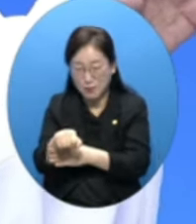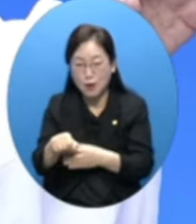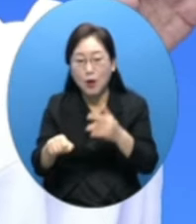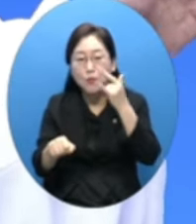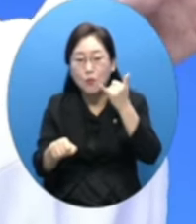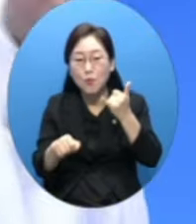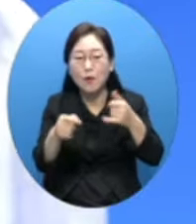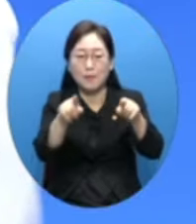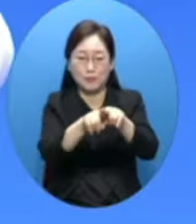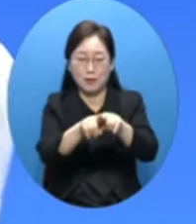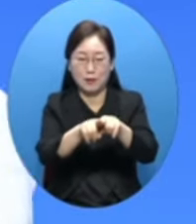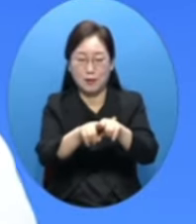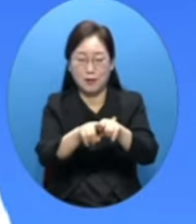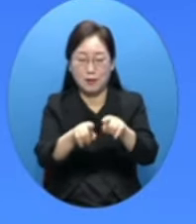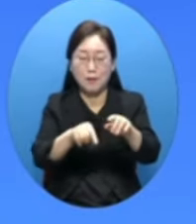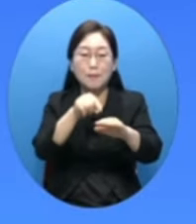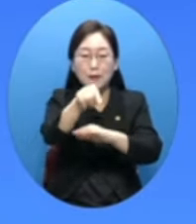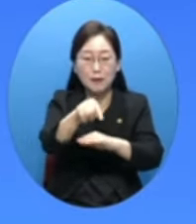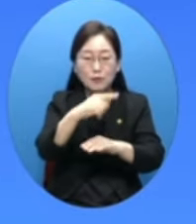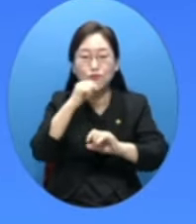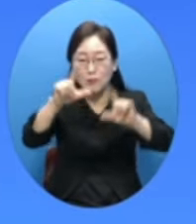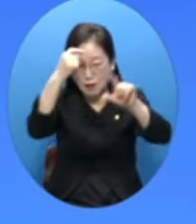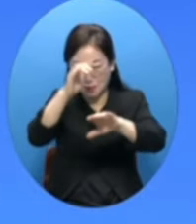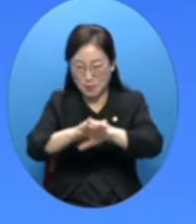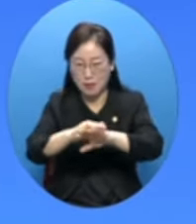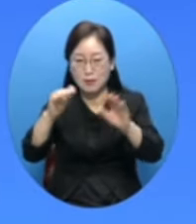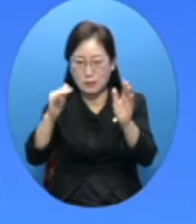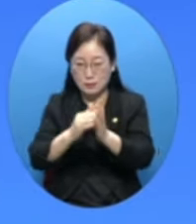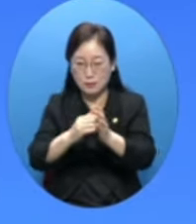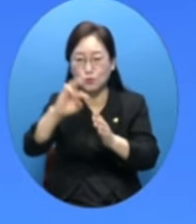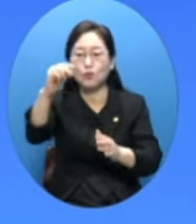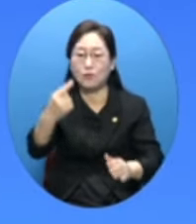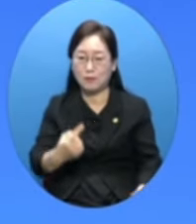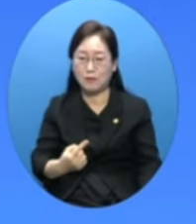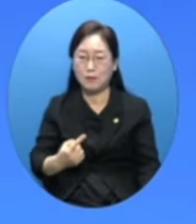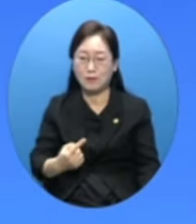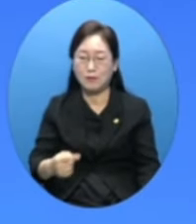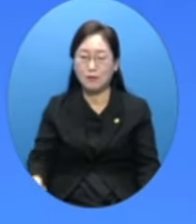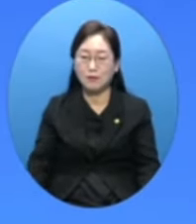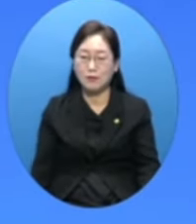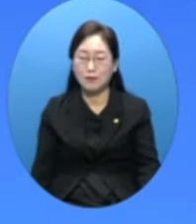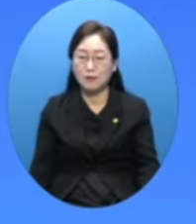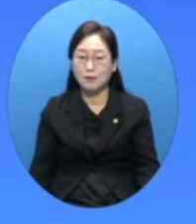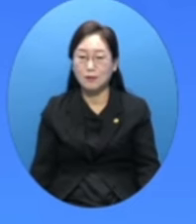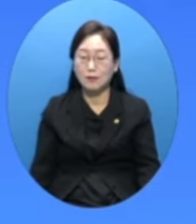합숙하면 못 나오는데 주일 나와서 예배 드리고 들어갔습니다. 그래서